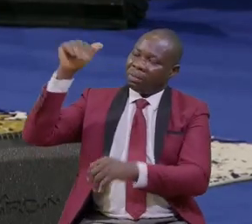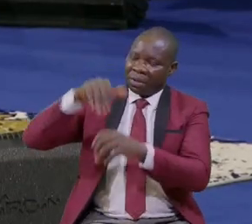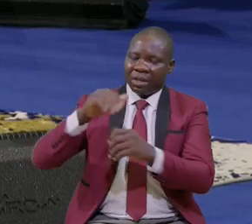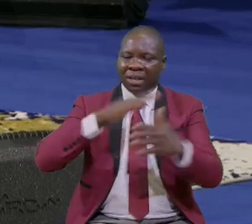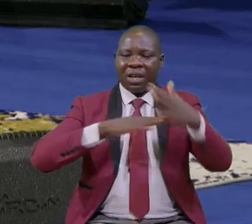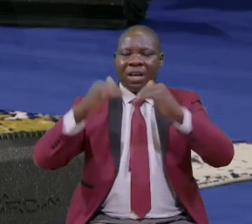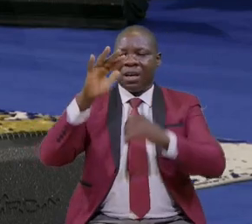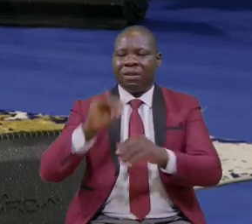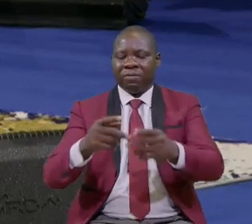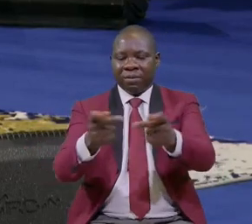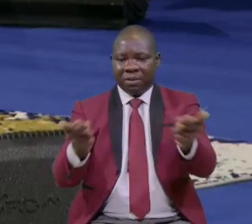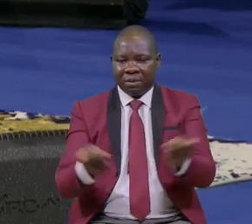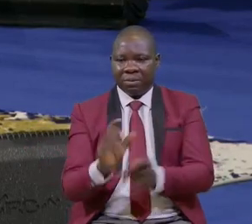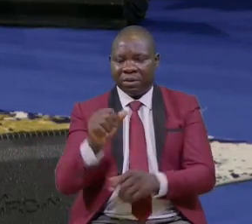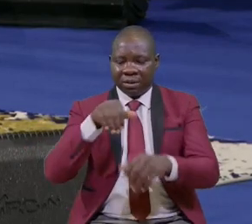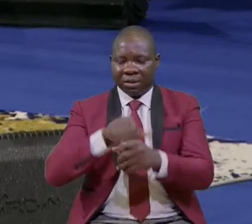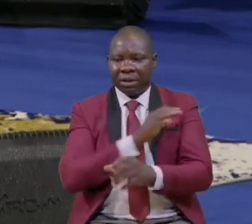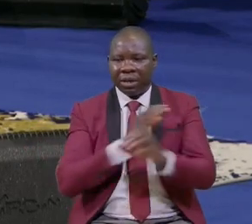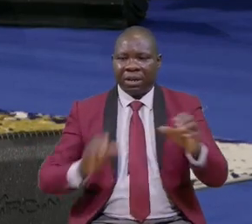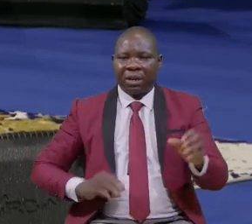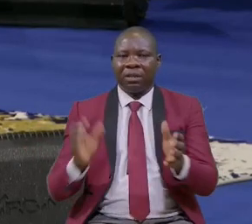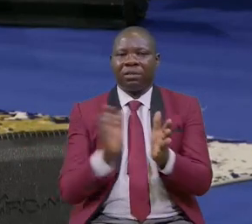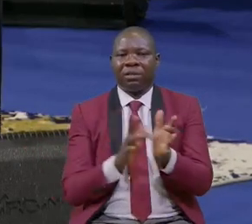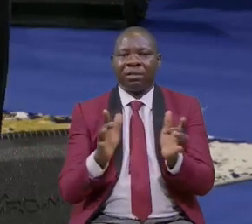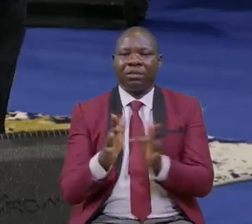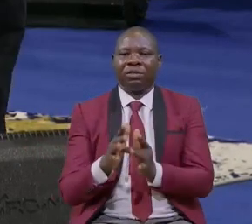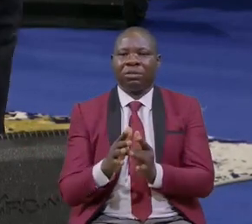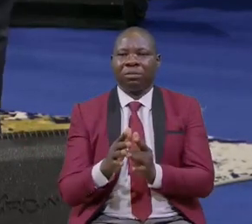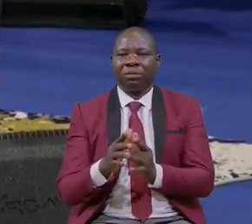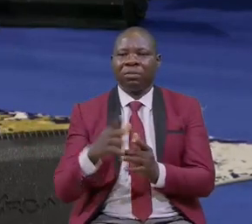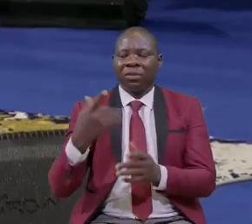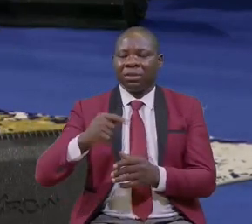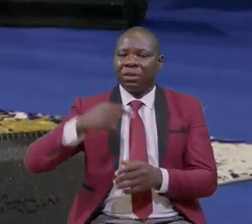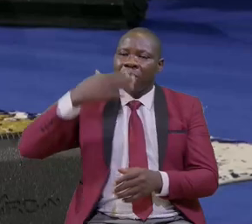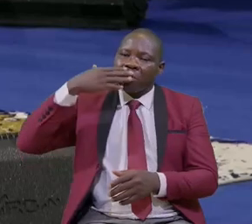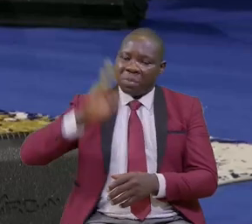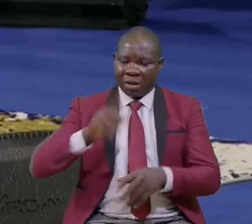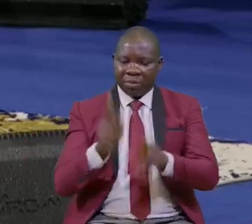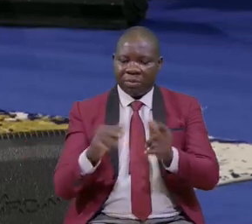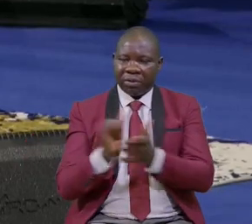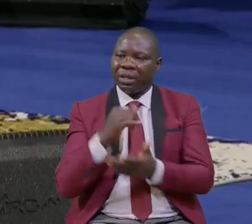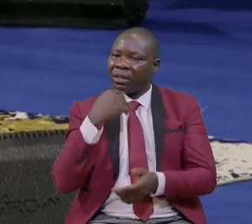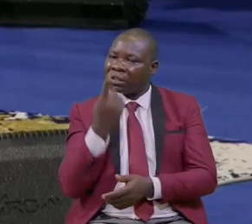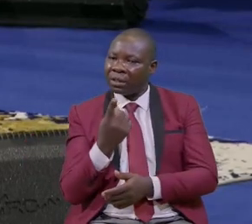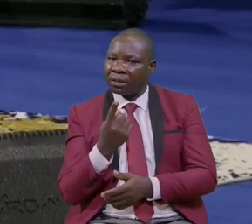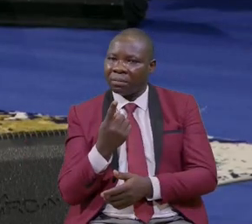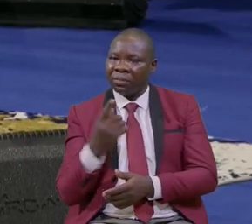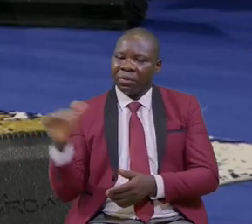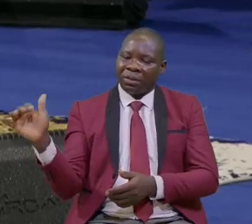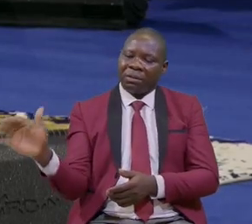lieux célestes en Jésus-Christ. Nos tyrans, ceux qui disaient